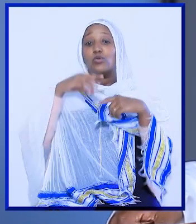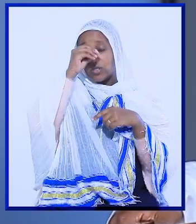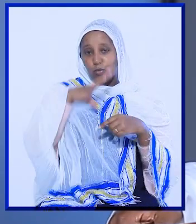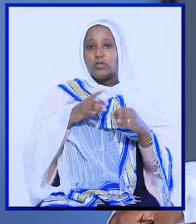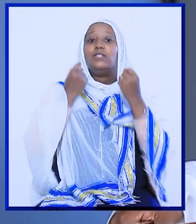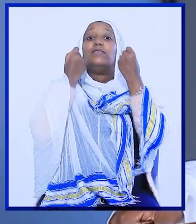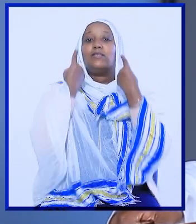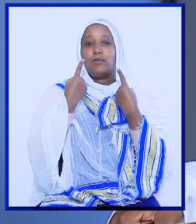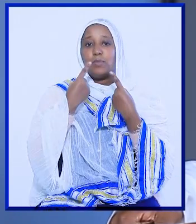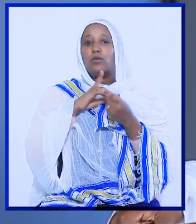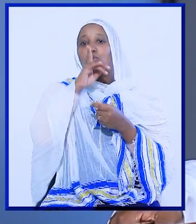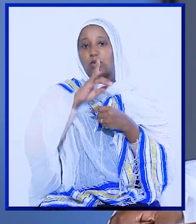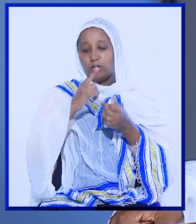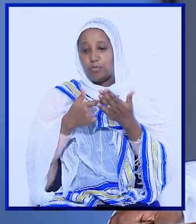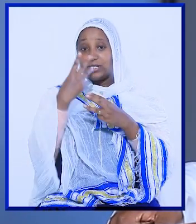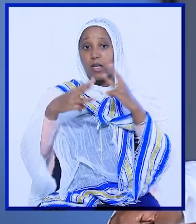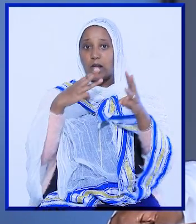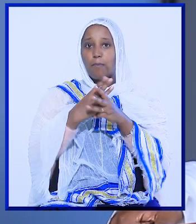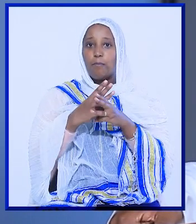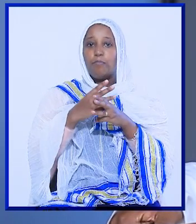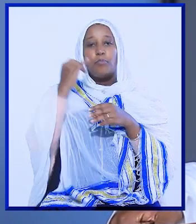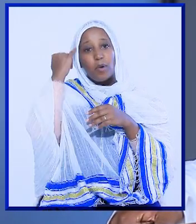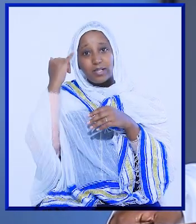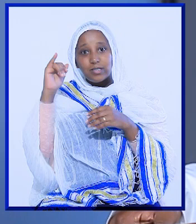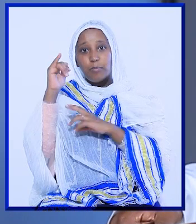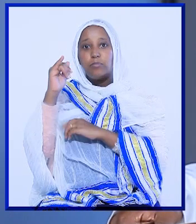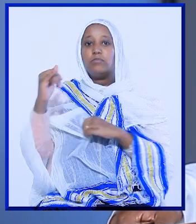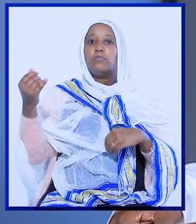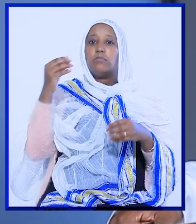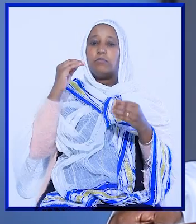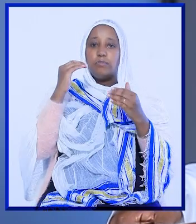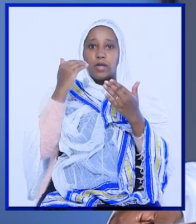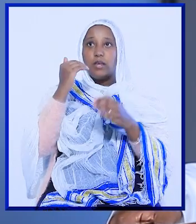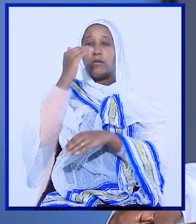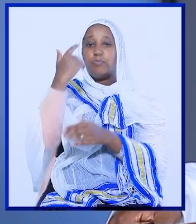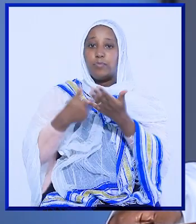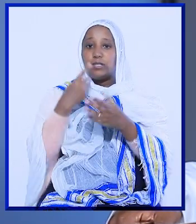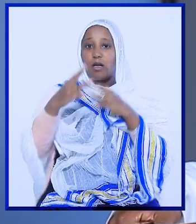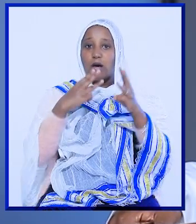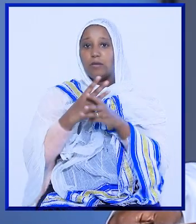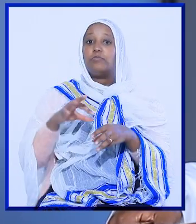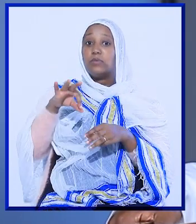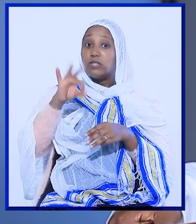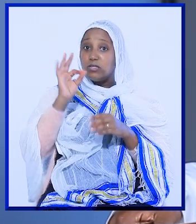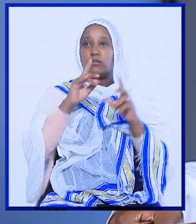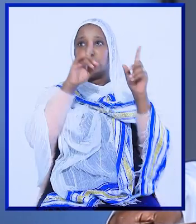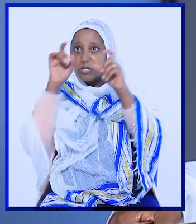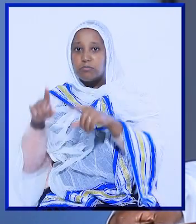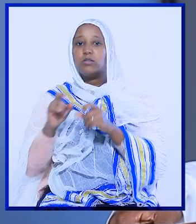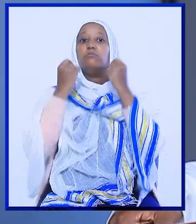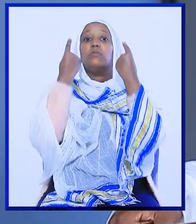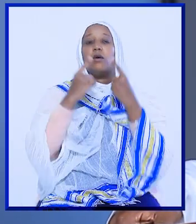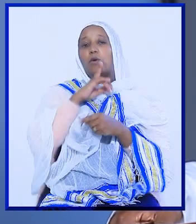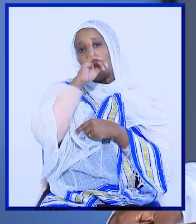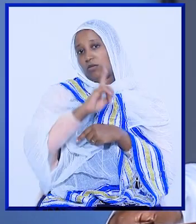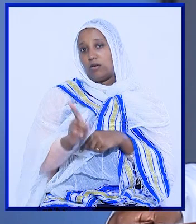ሰዎች የሚገባቸው እውነት ነው። በዚህ ዓለም ላይ በቴረም በሀሳብ በቀመር የሚገባ በዚህ ዓለም ሀሳብ በዚህ ዓለም ግኝት ምርምር የሚገባ እውነት